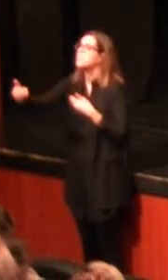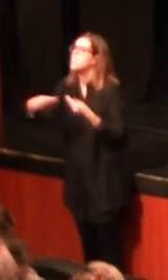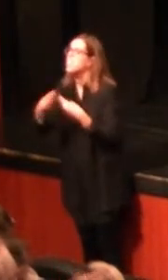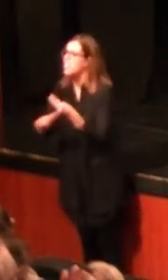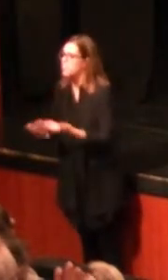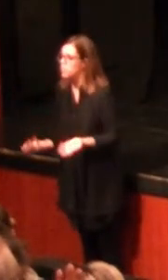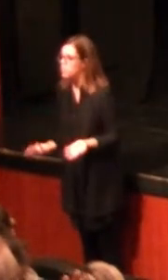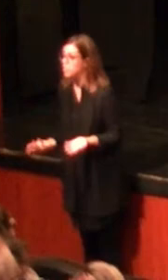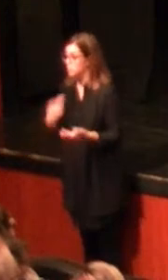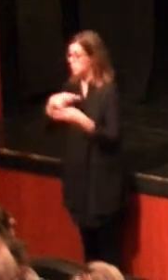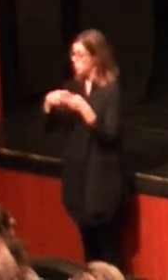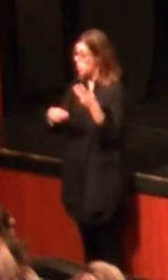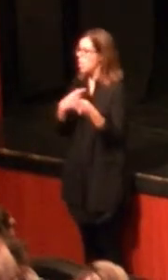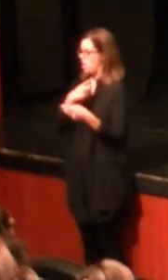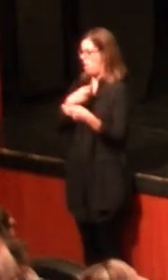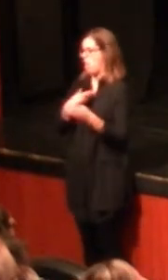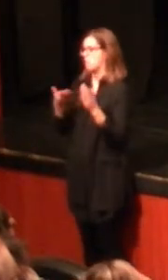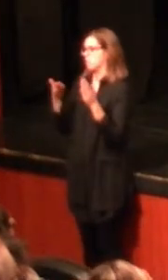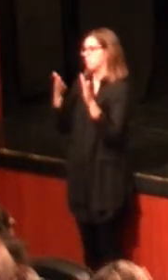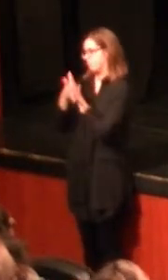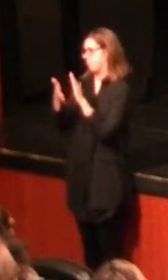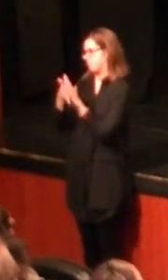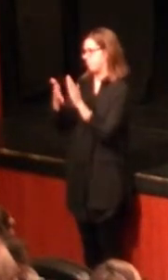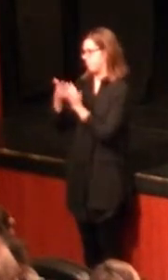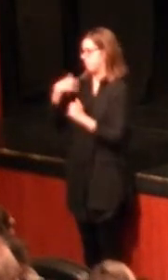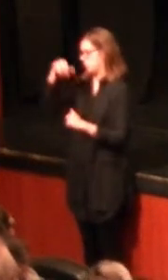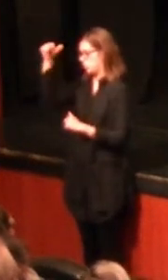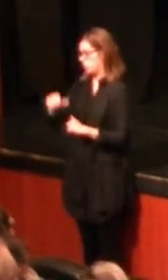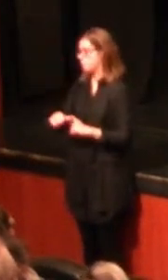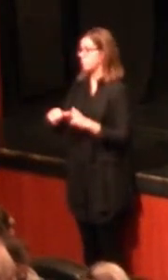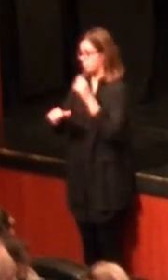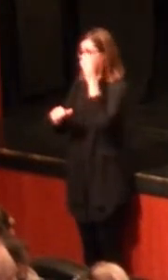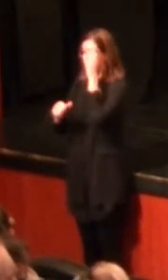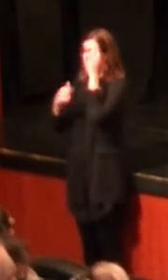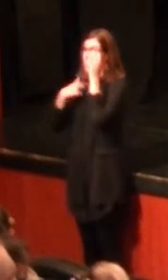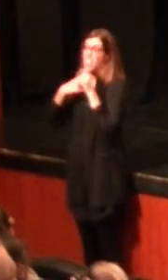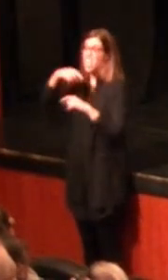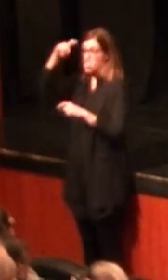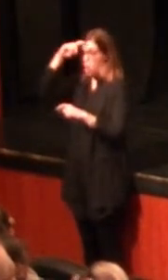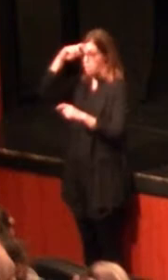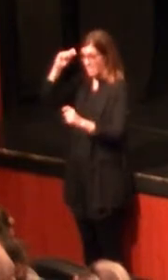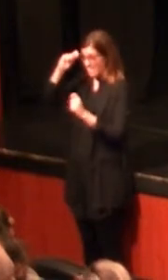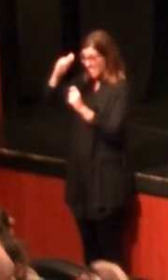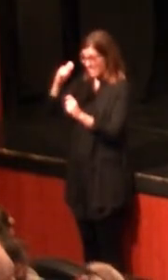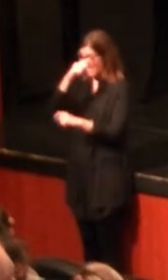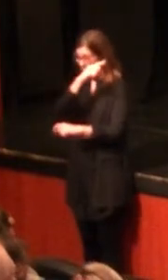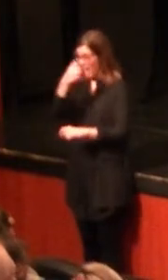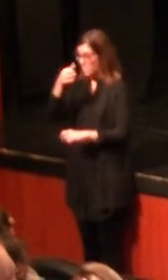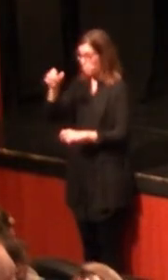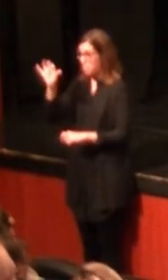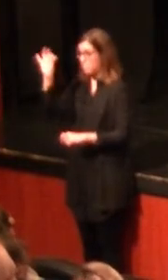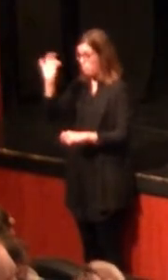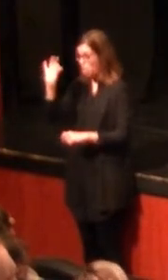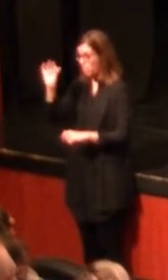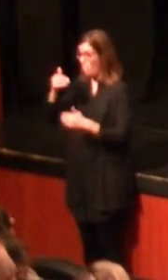Li hem donat el nom a aquesta matinal, a aquesta jornada, Esprònics Futur. Però de fet, quan